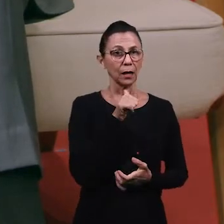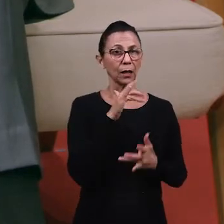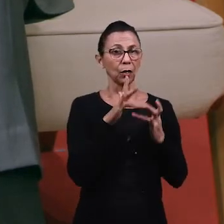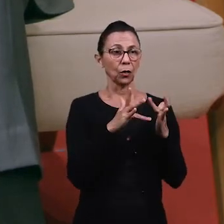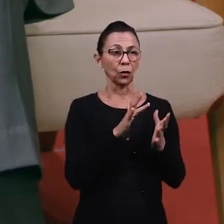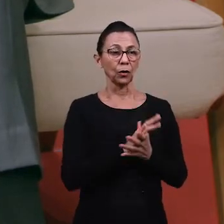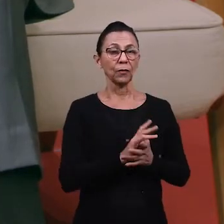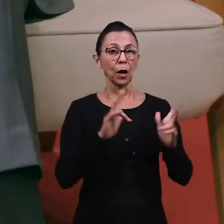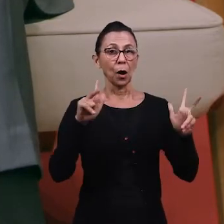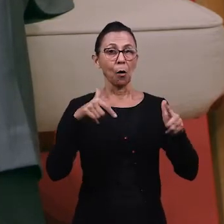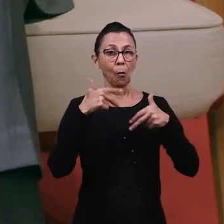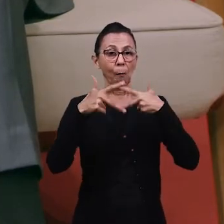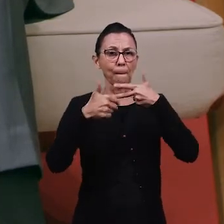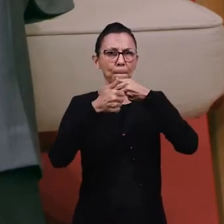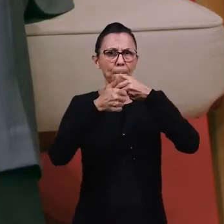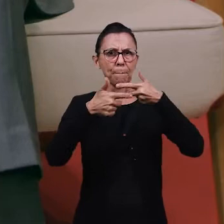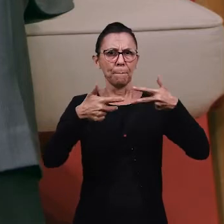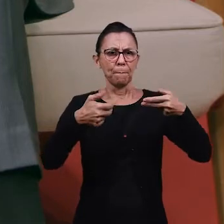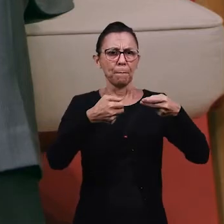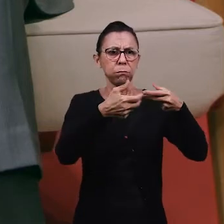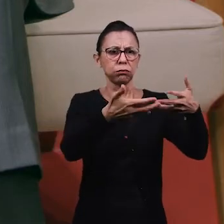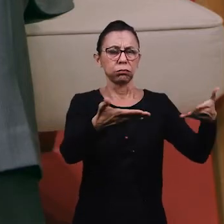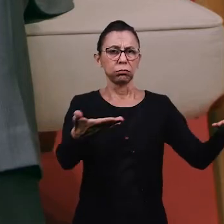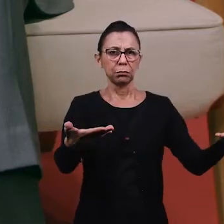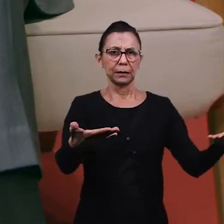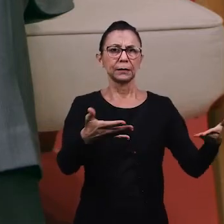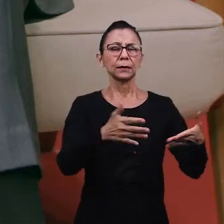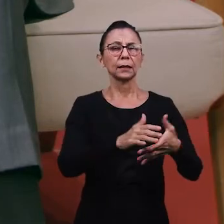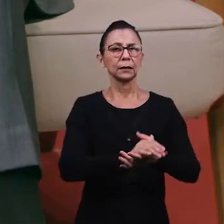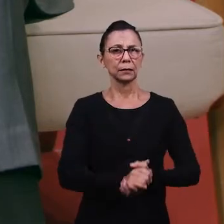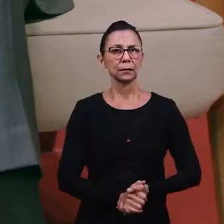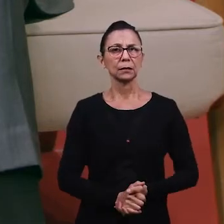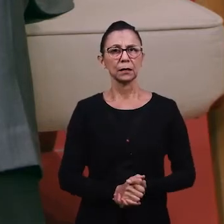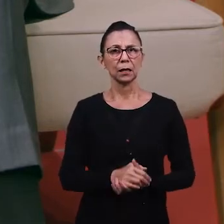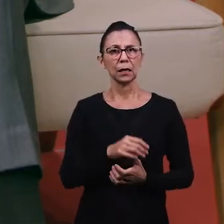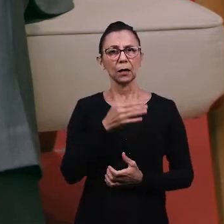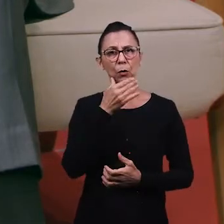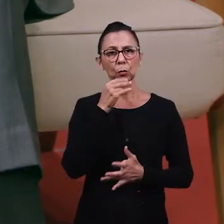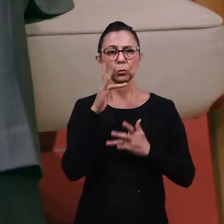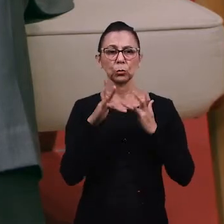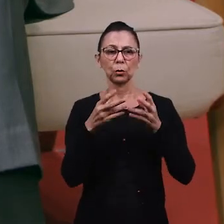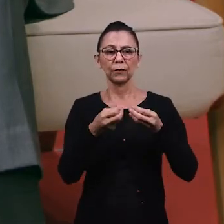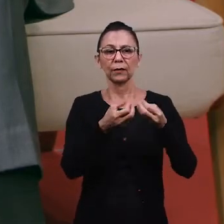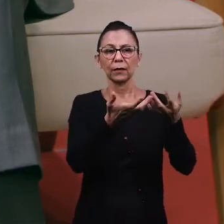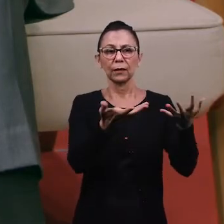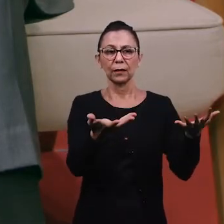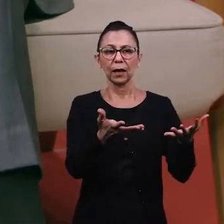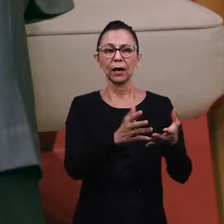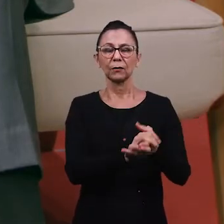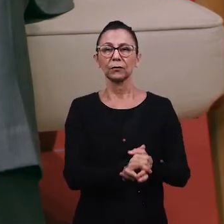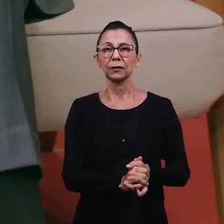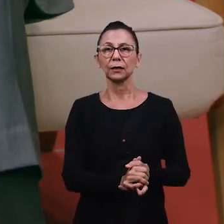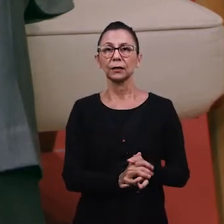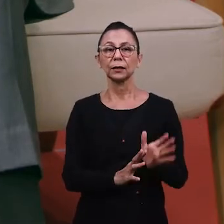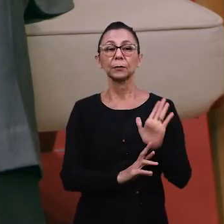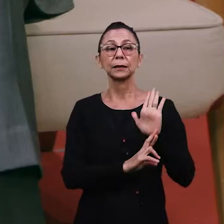l'accord, elle acceptait l'alliance du mariage, elle recevrait des cadeaux du fiancé. Ces cadeaux